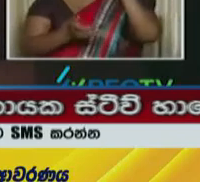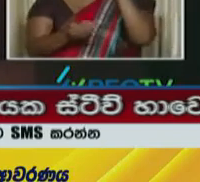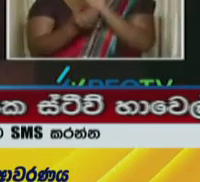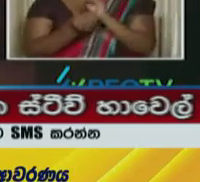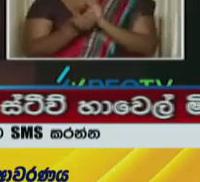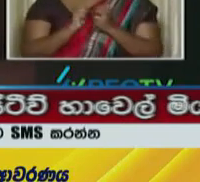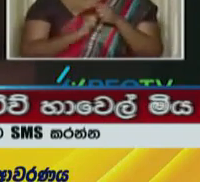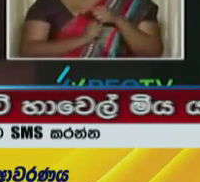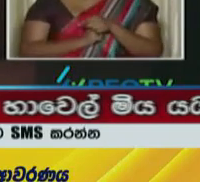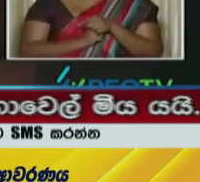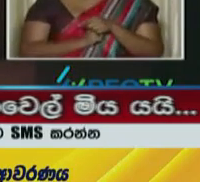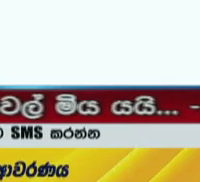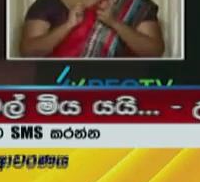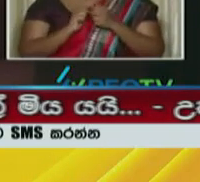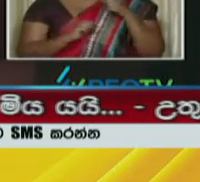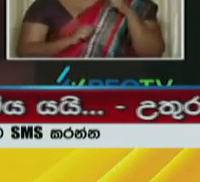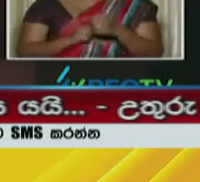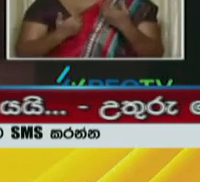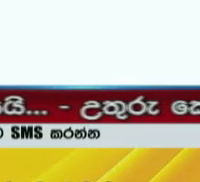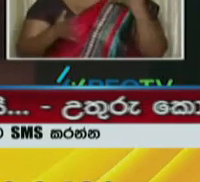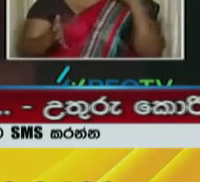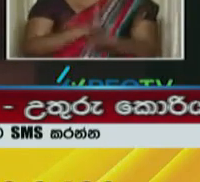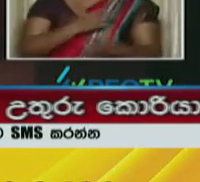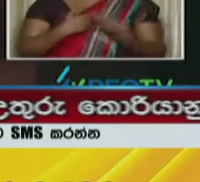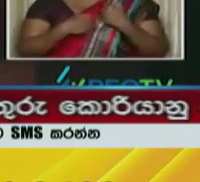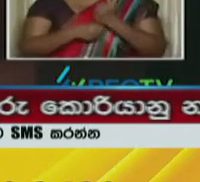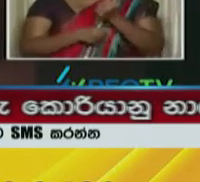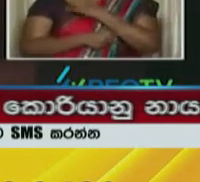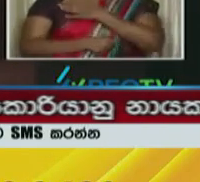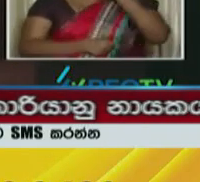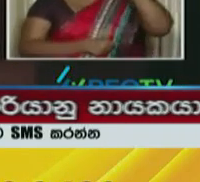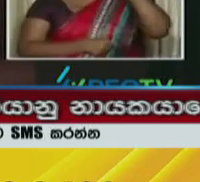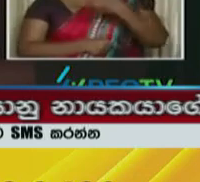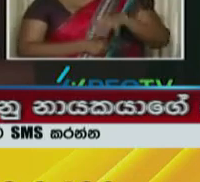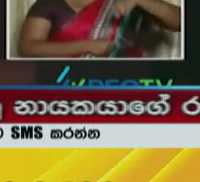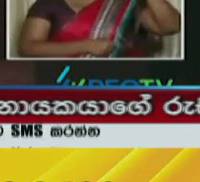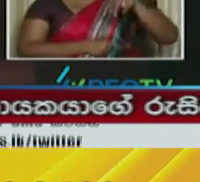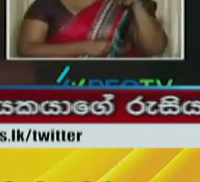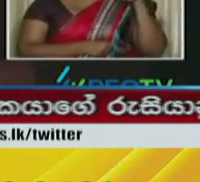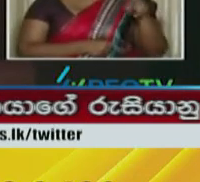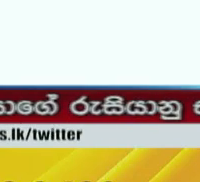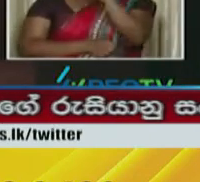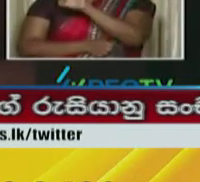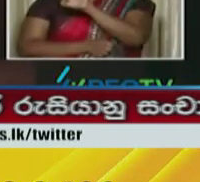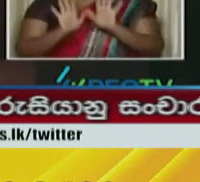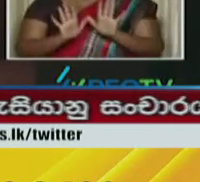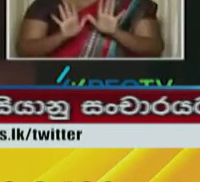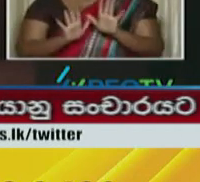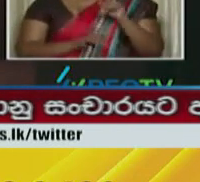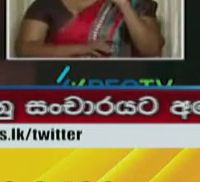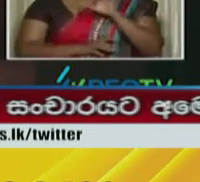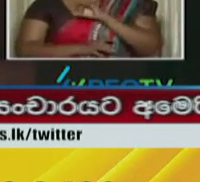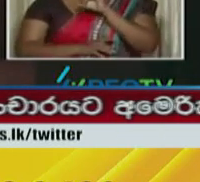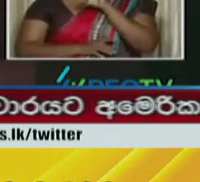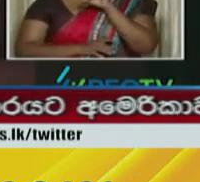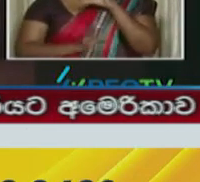පිළිබඳව ගැටලුවක් තිබුණා ඒ ගැටලුවට අපි අසමත් වුණා ගෝඨාභය සමත් වුණයි කියන විශ්වාසය මත ඒ පත්කිරීම කරේ හැබැයි